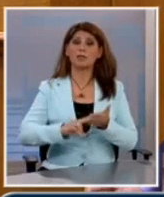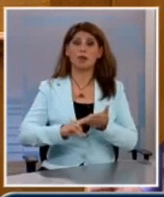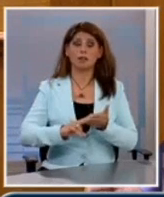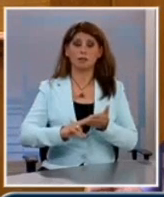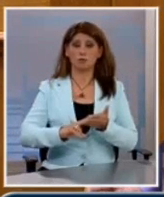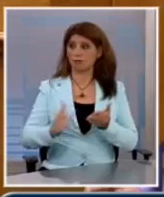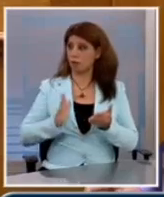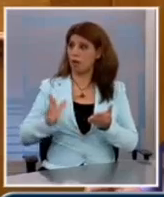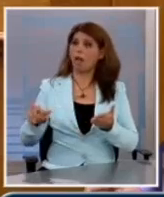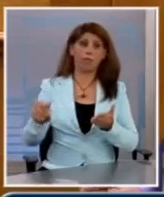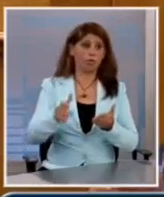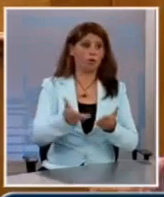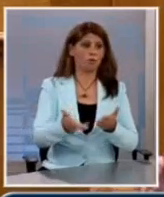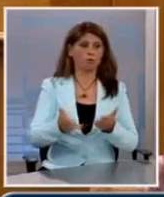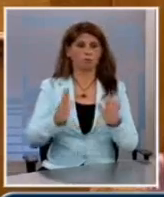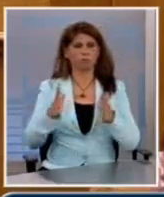μας.